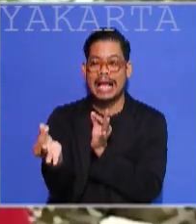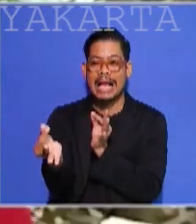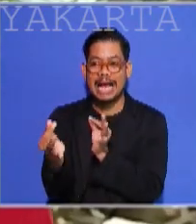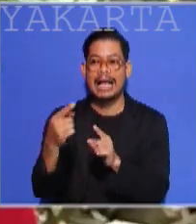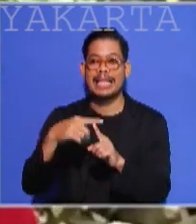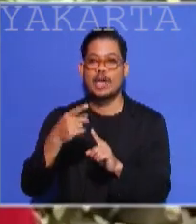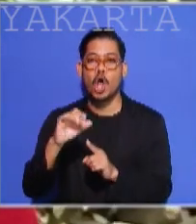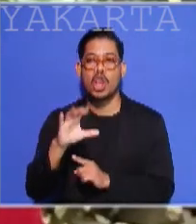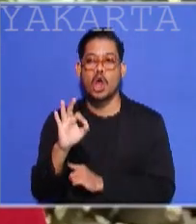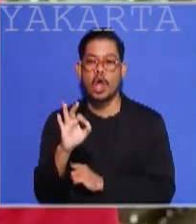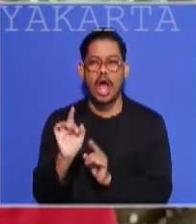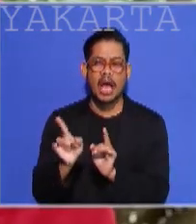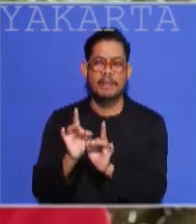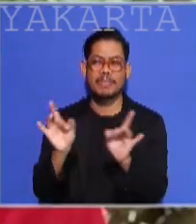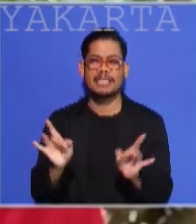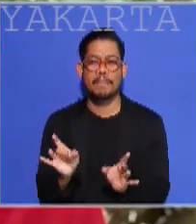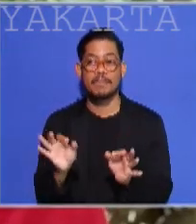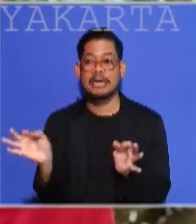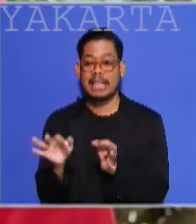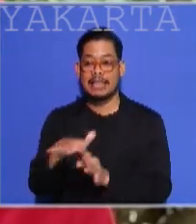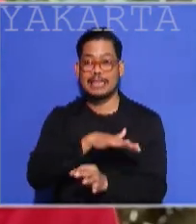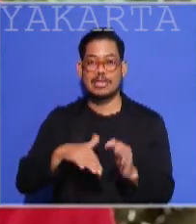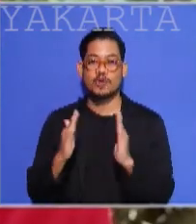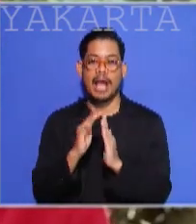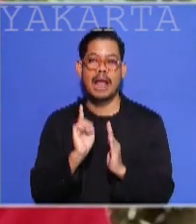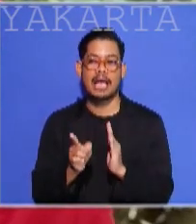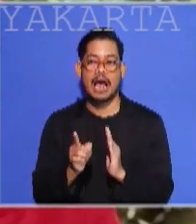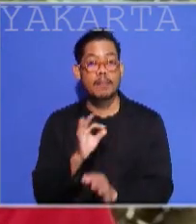sekitar rumah ada ternyata. Manfaatnya saya jadi tahu